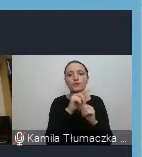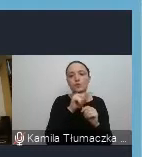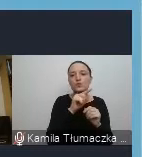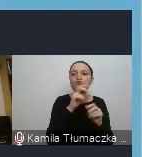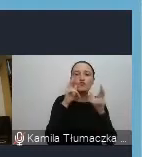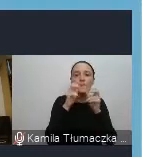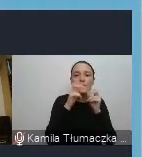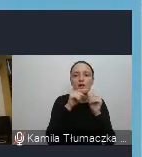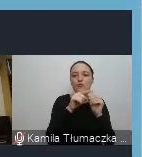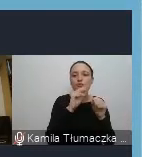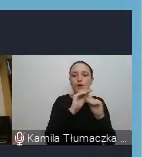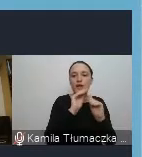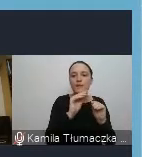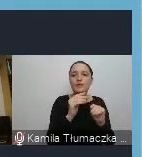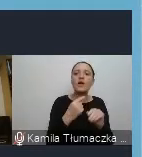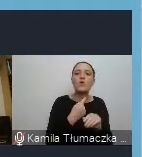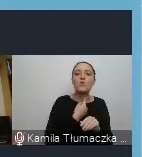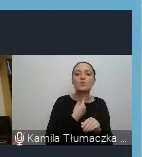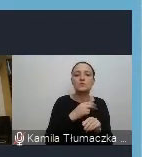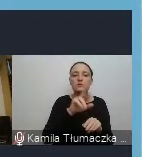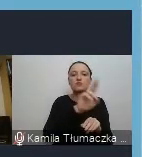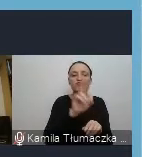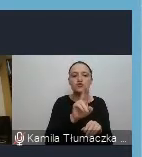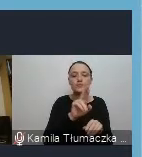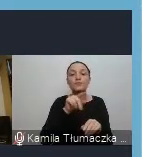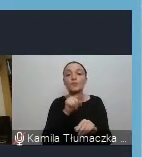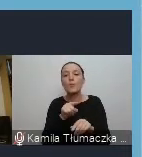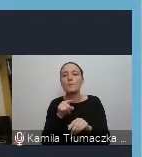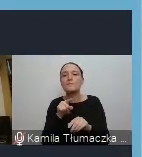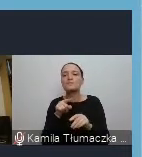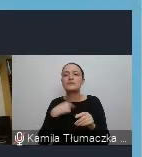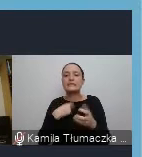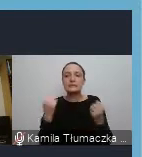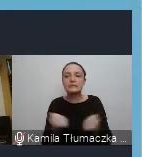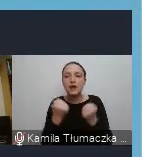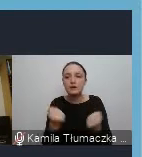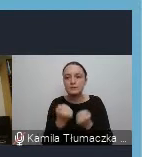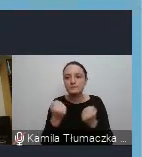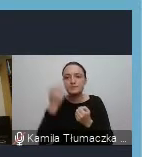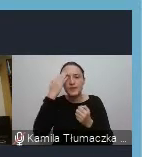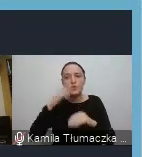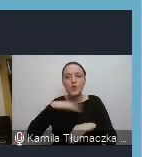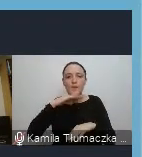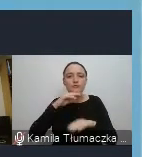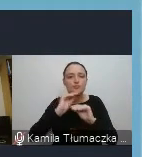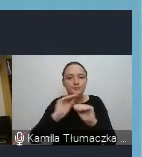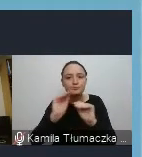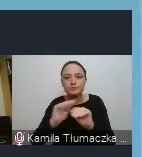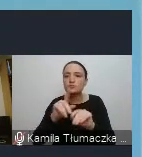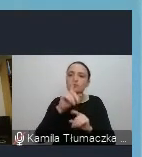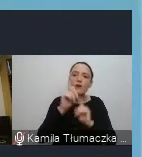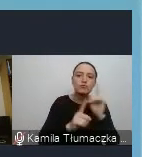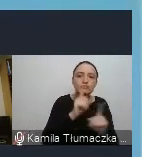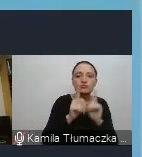żabce do terapii głos Kirsch. I teraz staram się propagować wiedzę logopedyczną podczas szkoleń dla nauczycieli